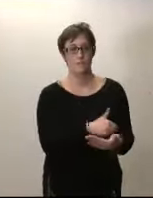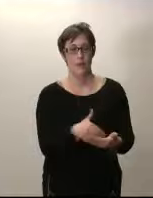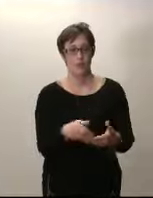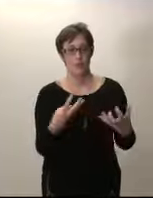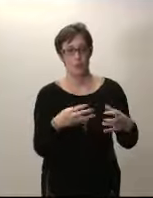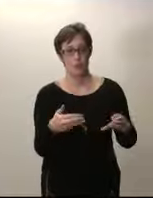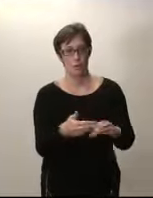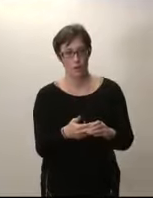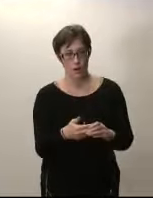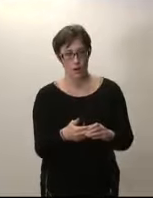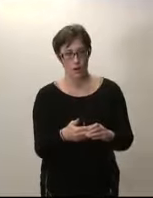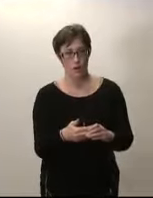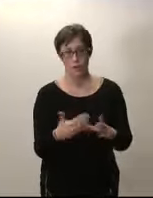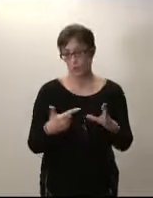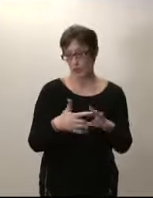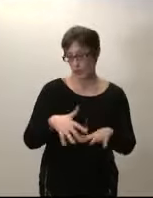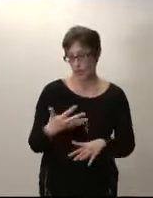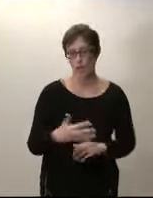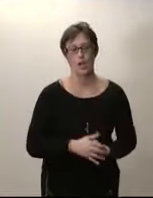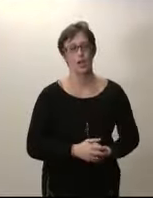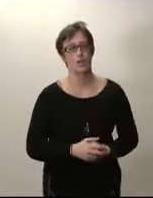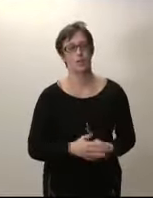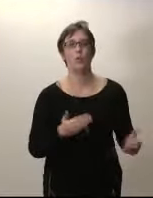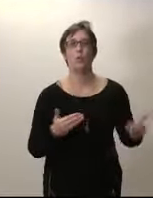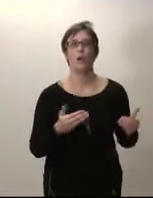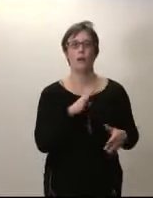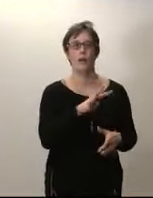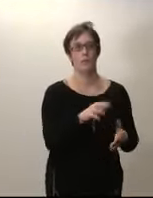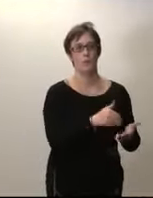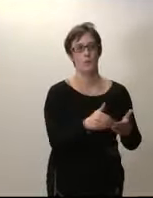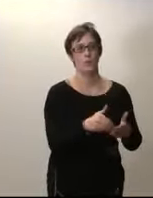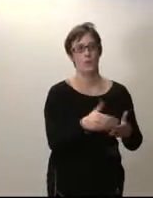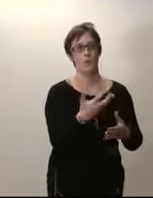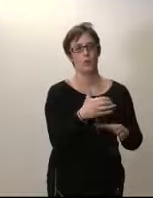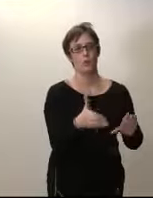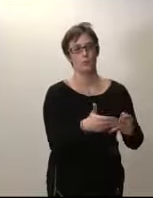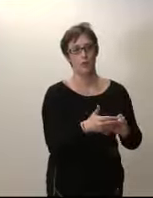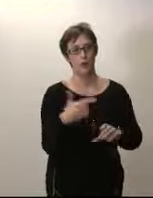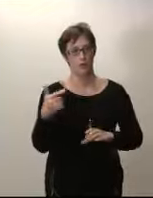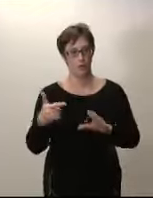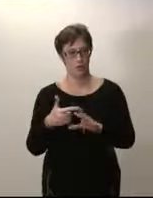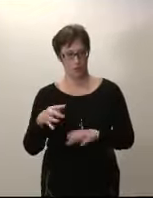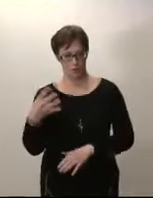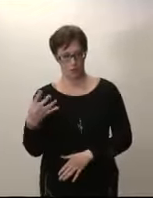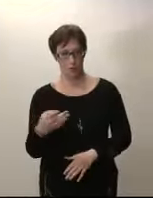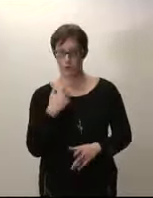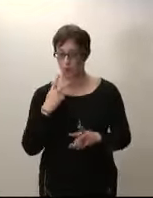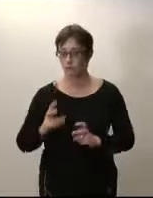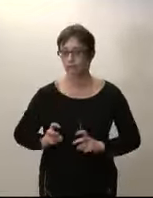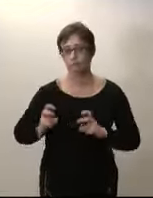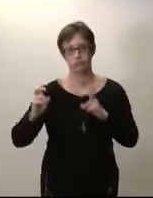en 2015, sur le CA 2015, à comparer aux 4 500 000 du CA 2014. Donc là aussi, une